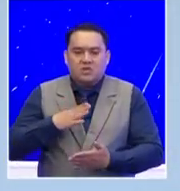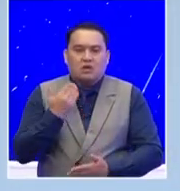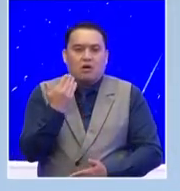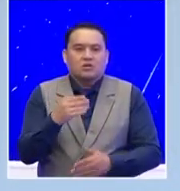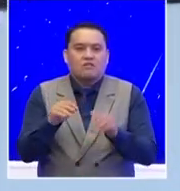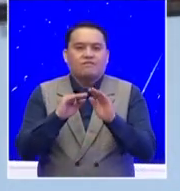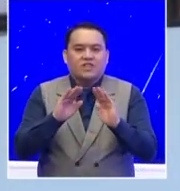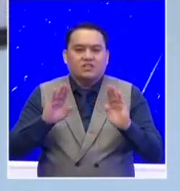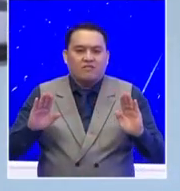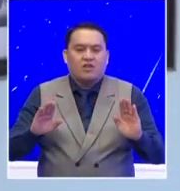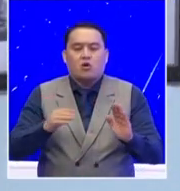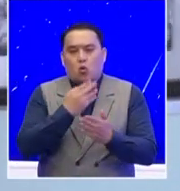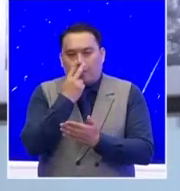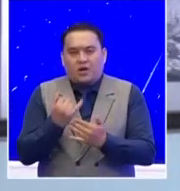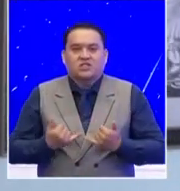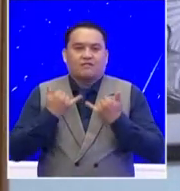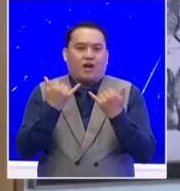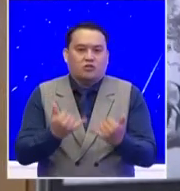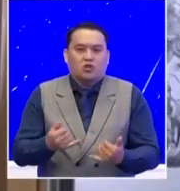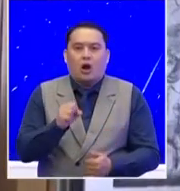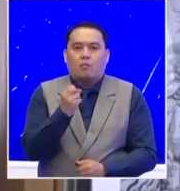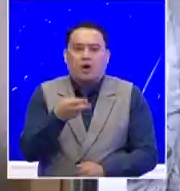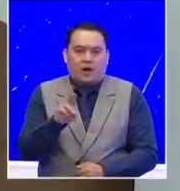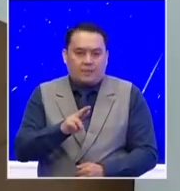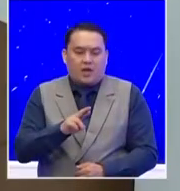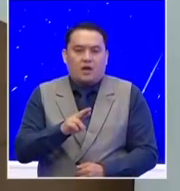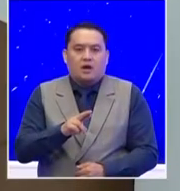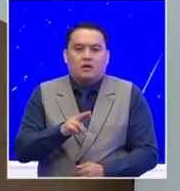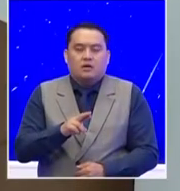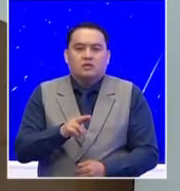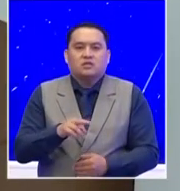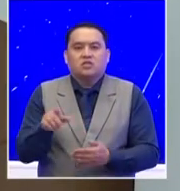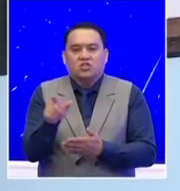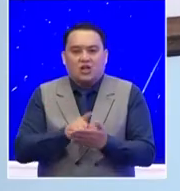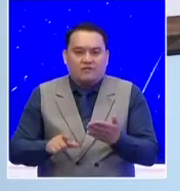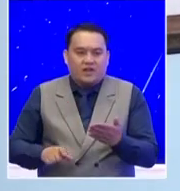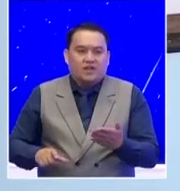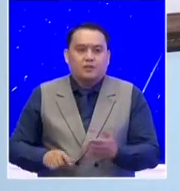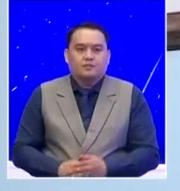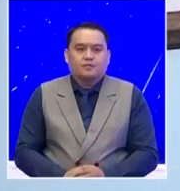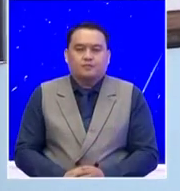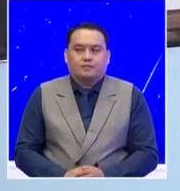на выставке можно увидеть картины, посвященные произведениям Абая. Например, полотна по циклу стихотворений.